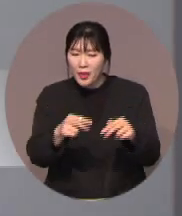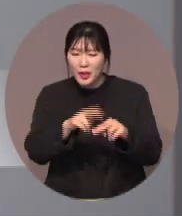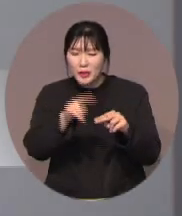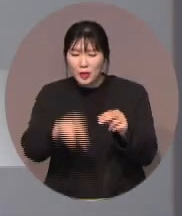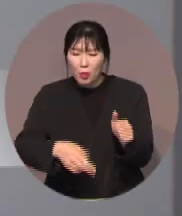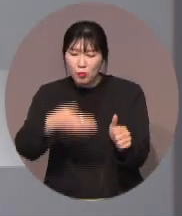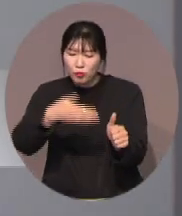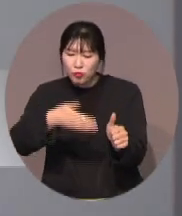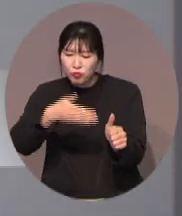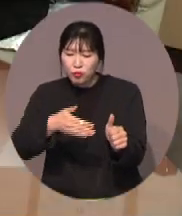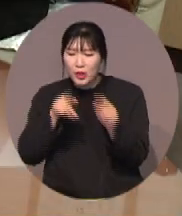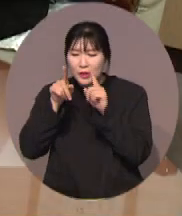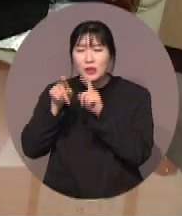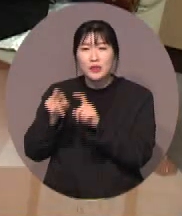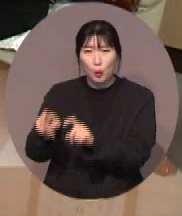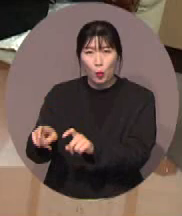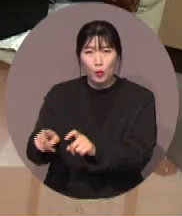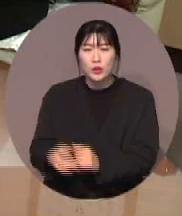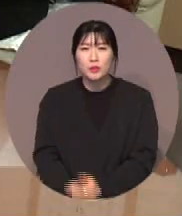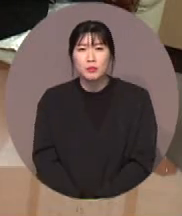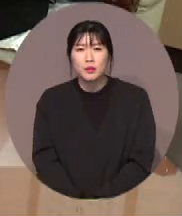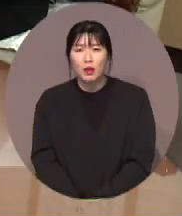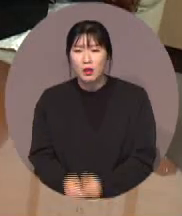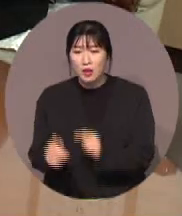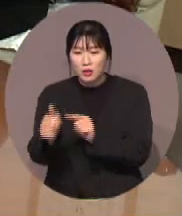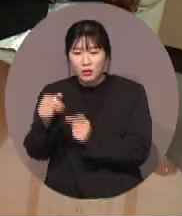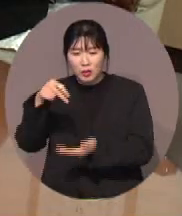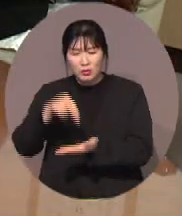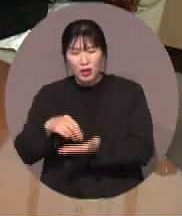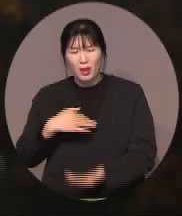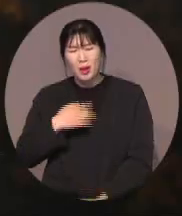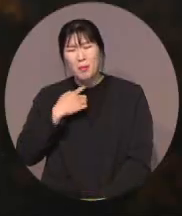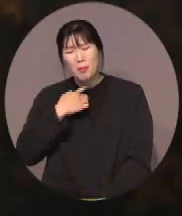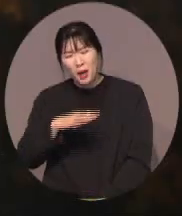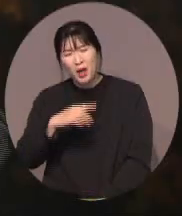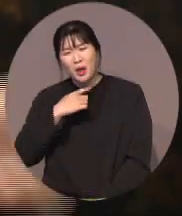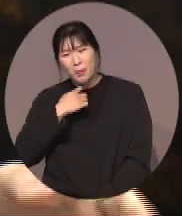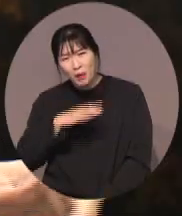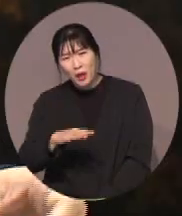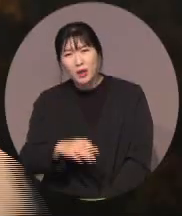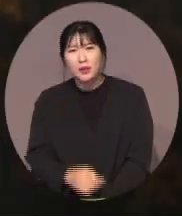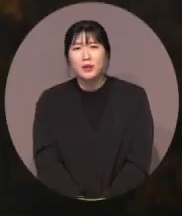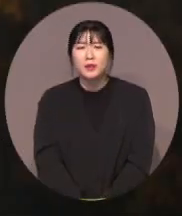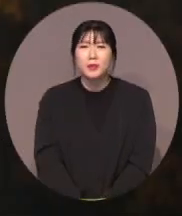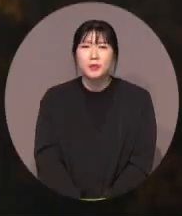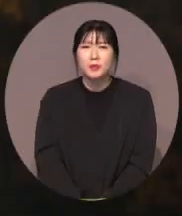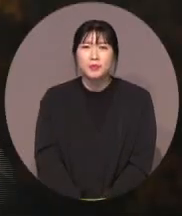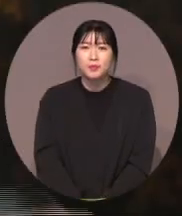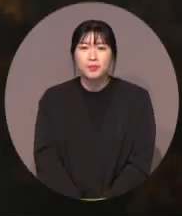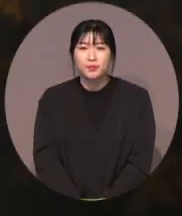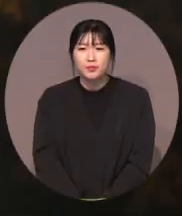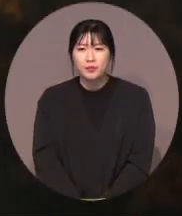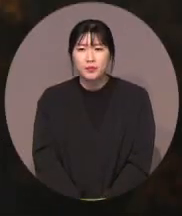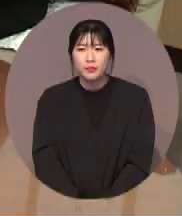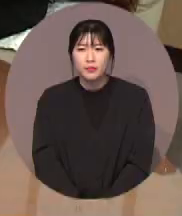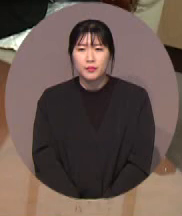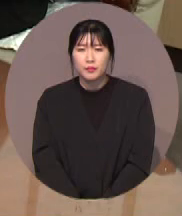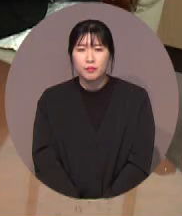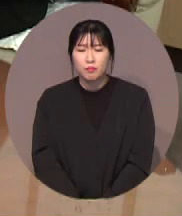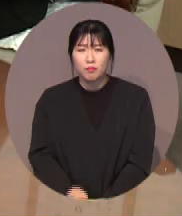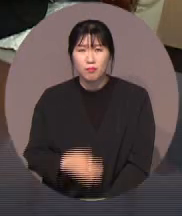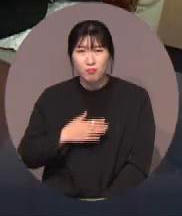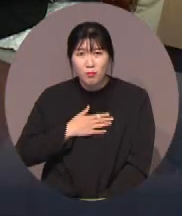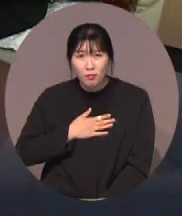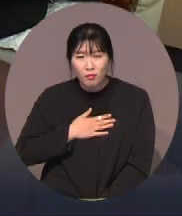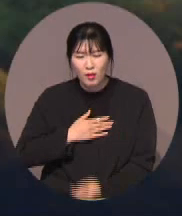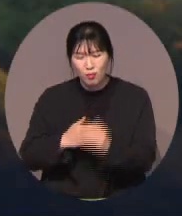종용했다는 의혹이 불거진 가운데 취재진과 만난 자리에서 서구청장은 이를 전면 부인했습니다. 그런 건